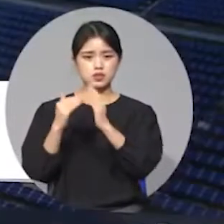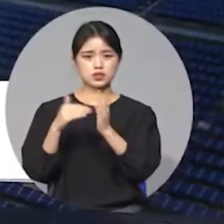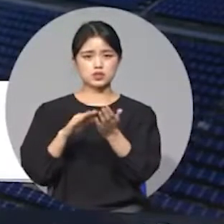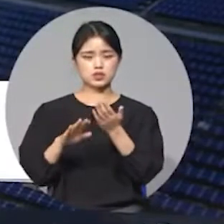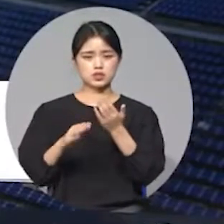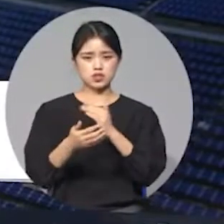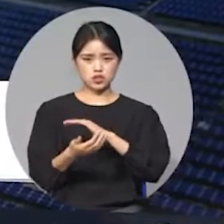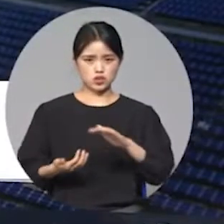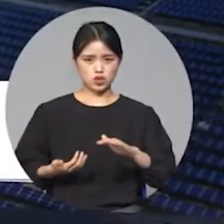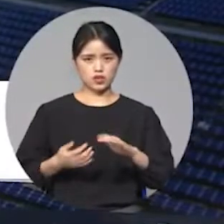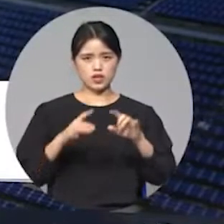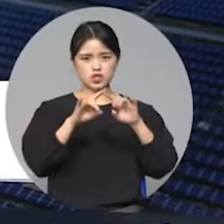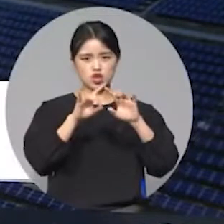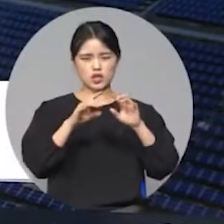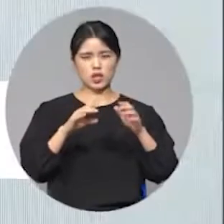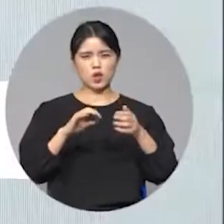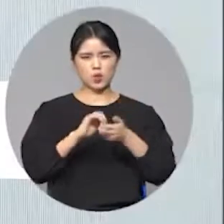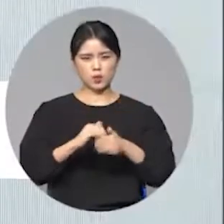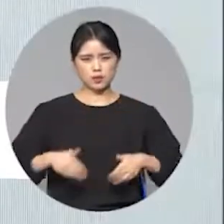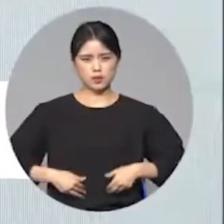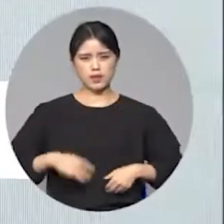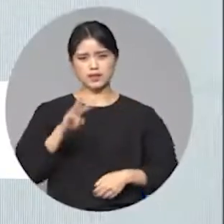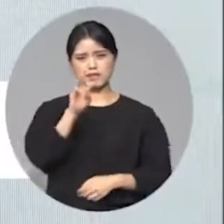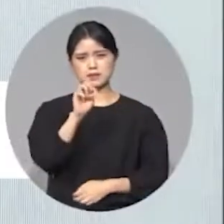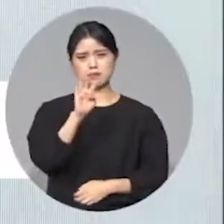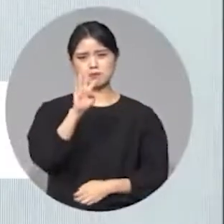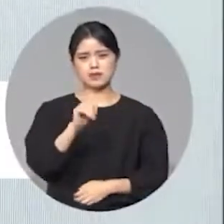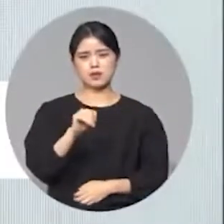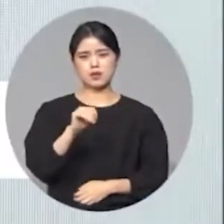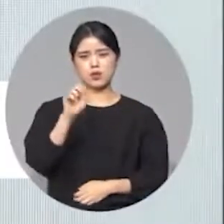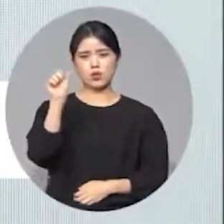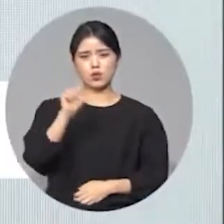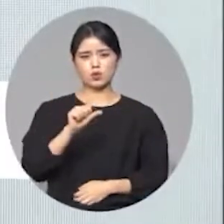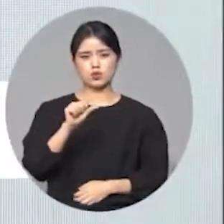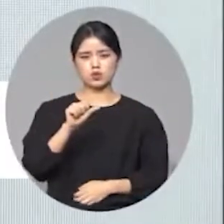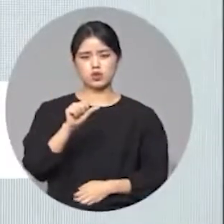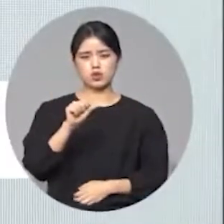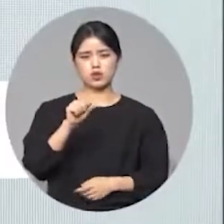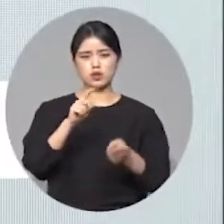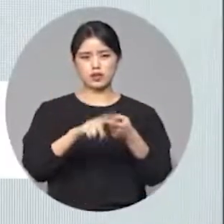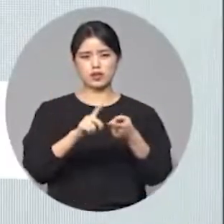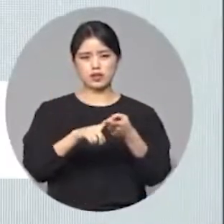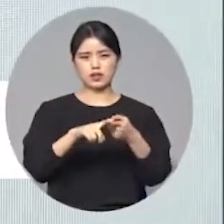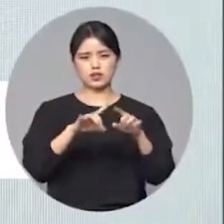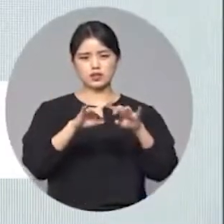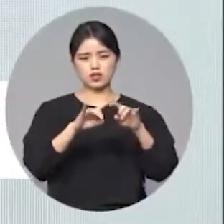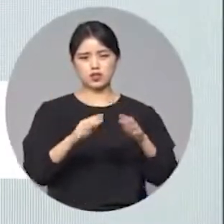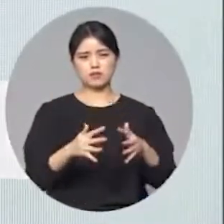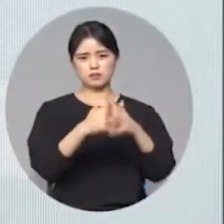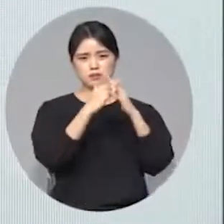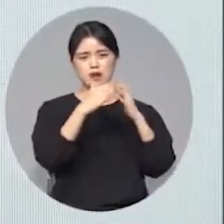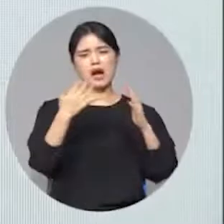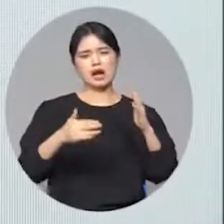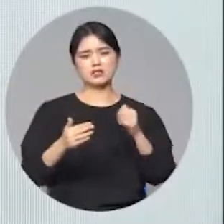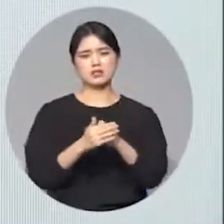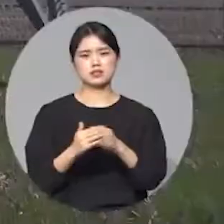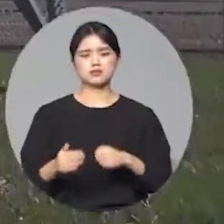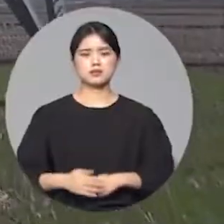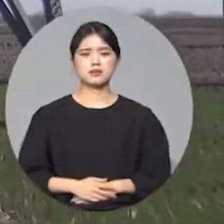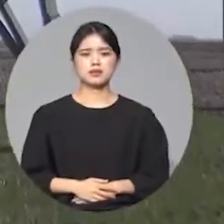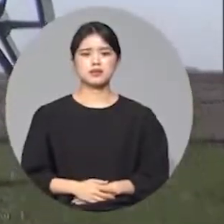전기 판매의 필수 조건인 34만 5천 볼트 송변전 설비 건설 공사가 첫 삽도 뜨지 못했기